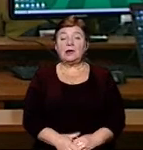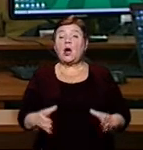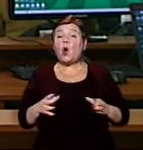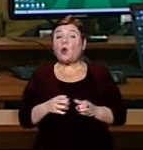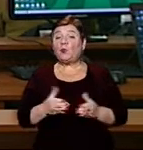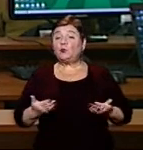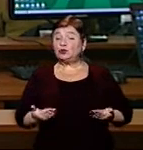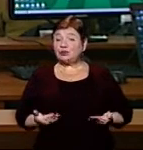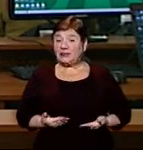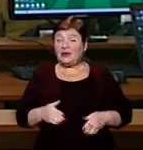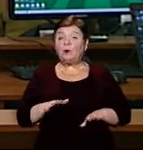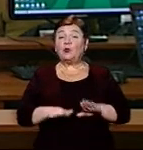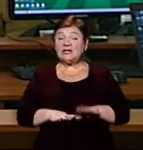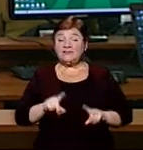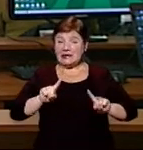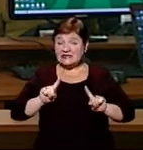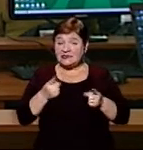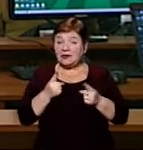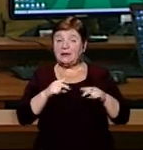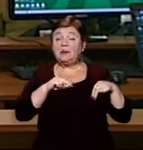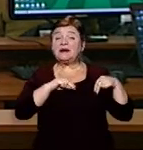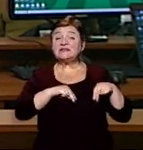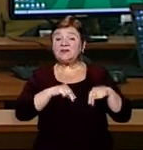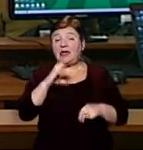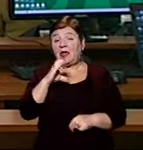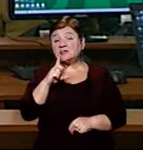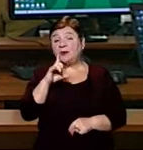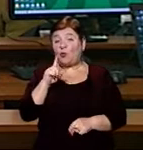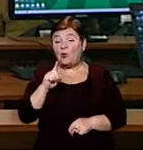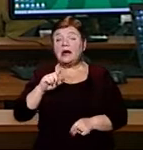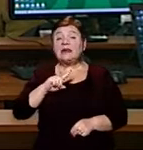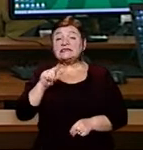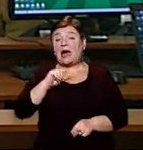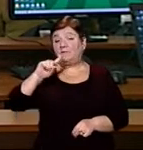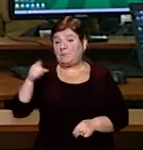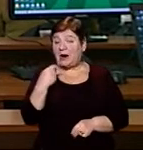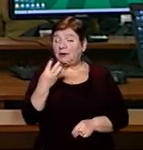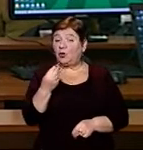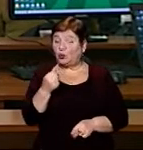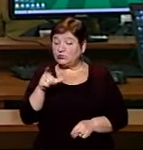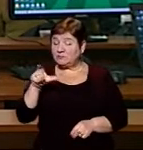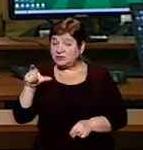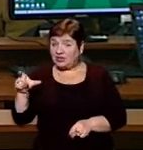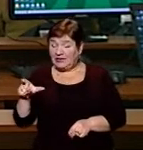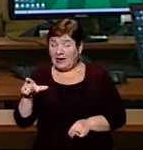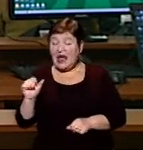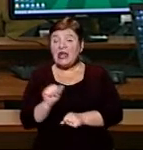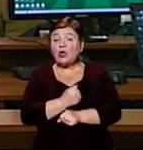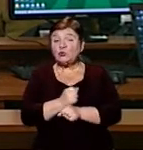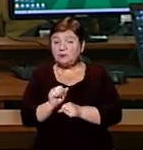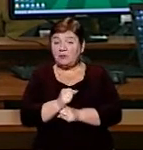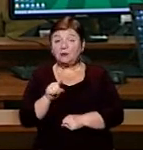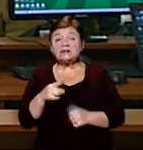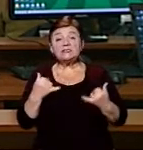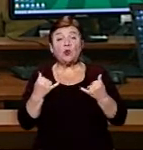Групу жителів Мукачівщини затримали працівники СБУ за вимагання грошей від місцевого мешканця та розбій. Про це